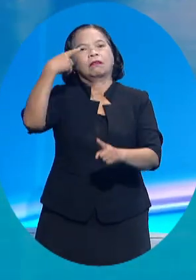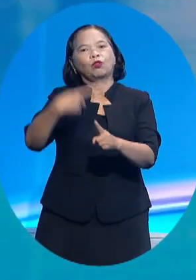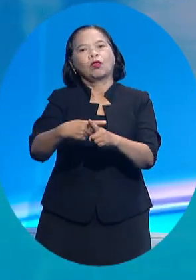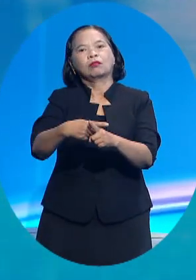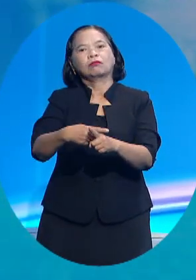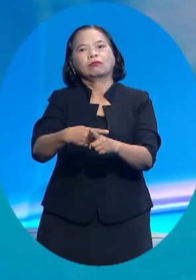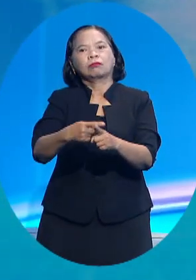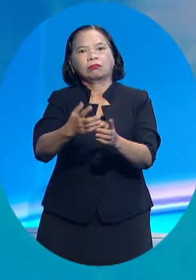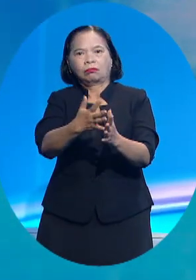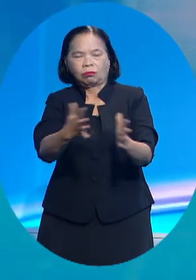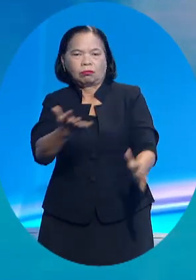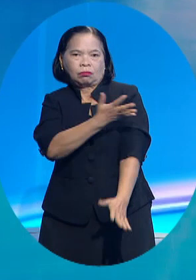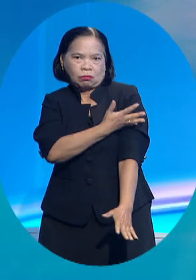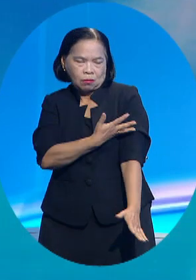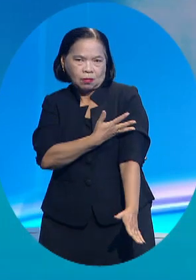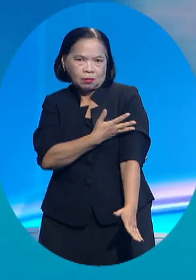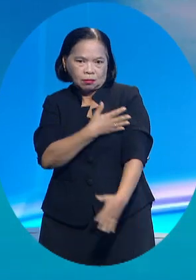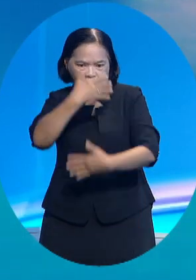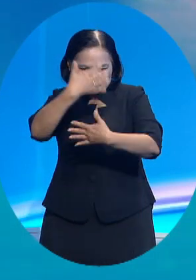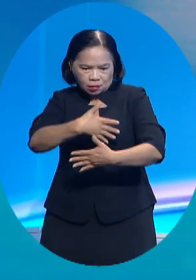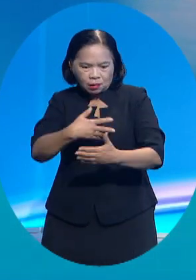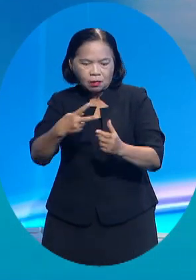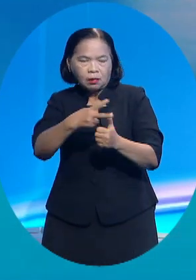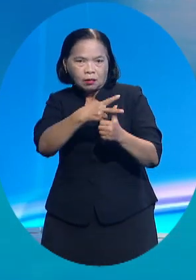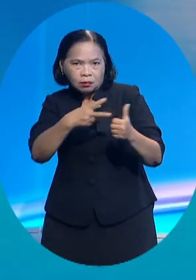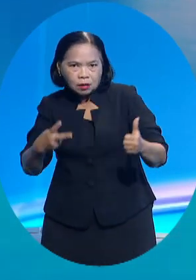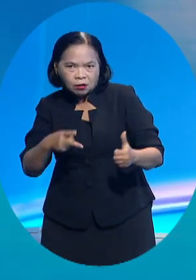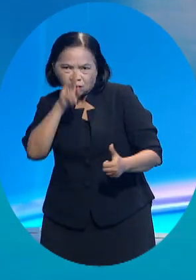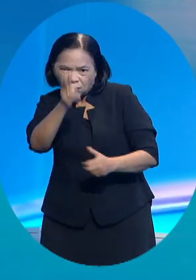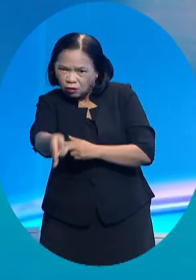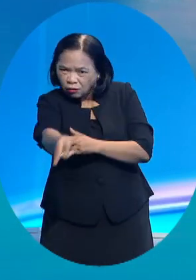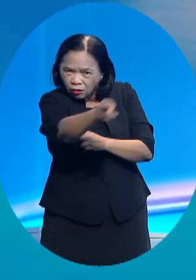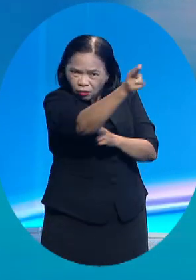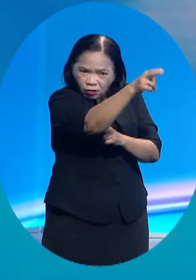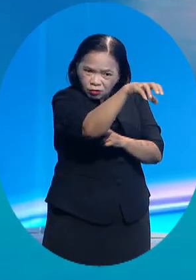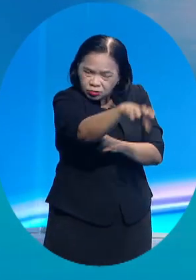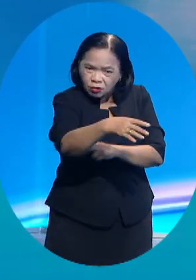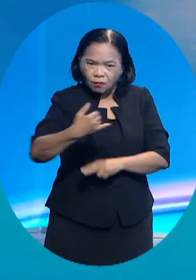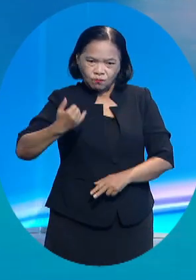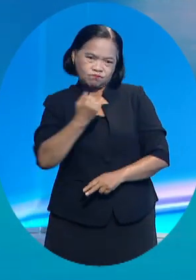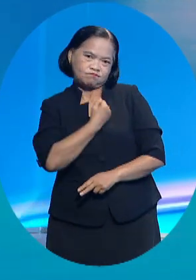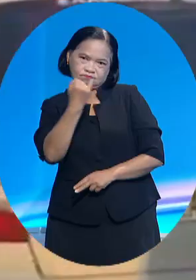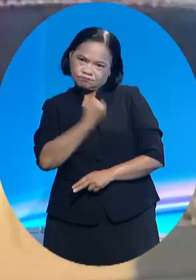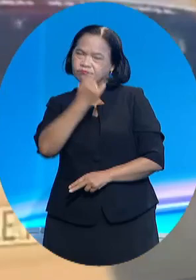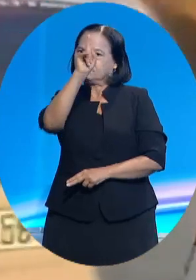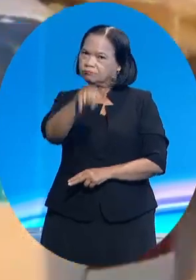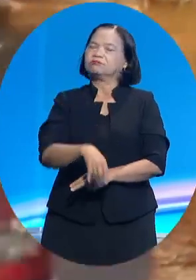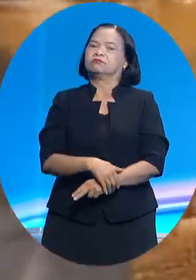khác bị thương kênh truyền hình Quốc Gia Hy Lạp cho biết nhà chức trách nghi ngờ đây là một vụ xả súng giữa các băng nhóm tội phạm